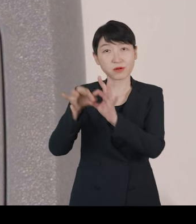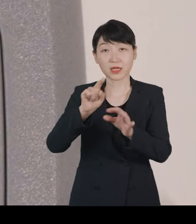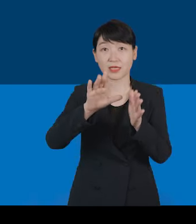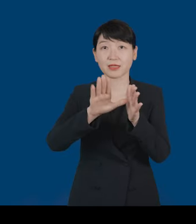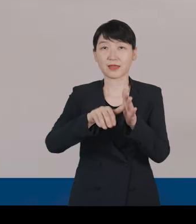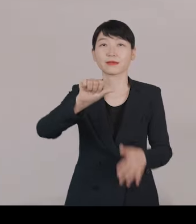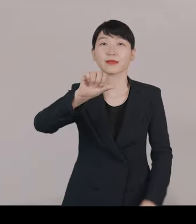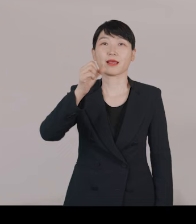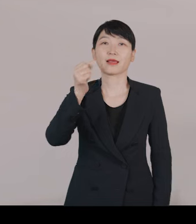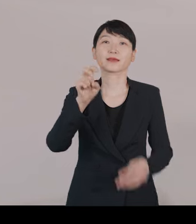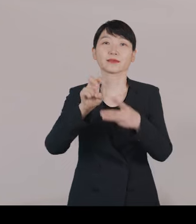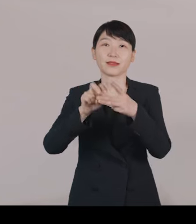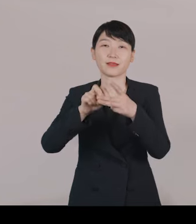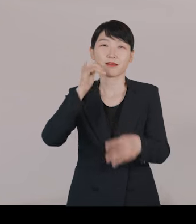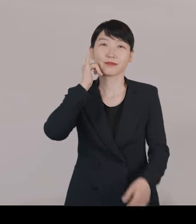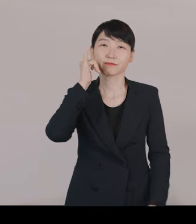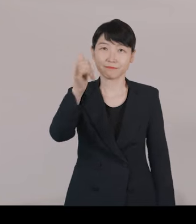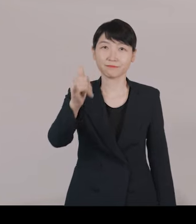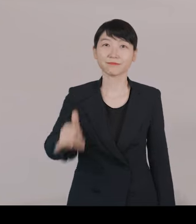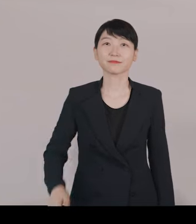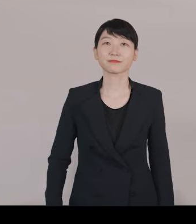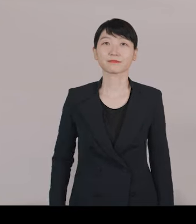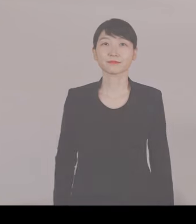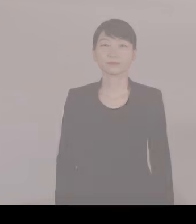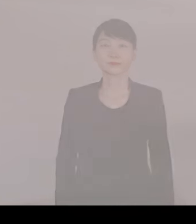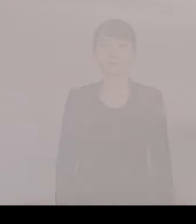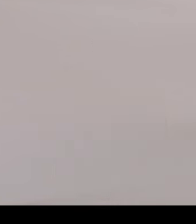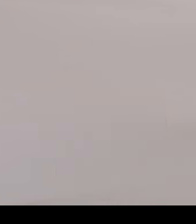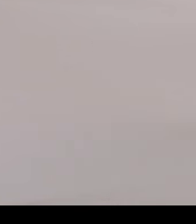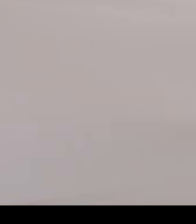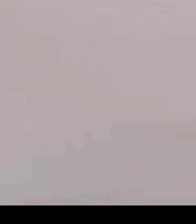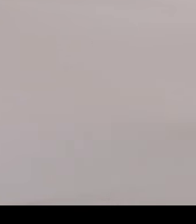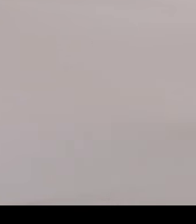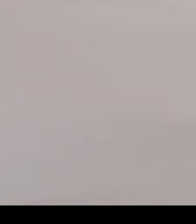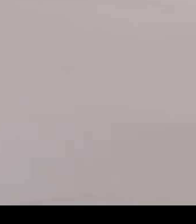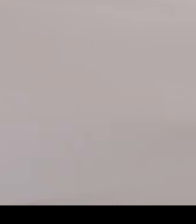있다면 AS 센터로 연락 주시기 바랍니다.